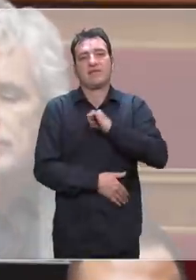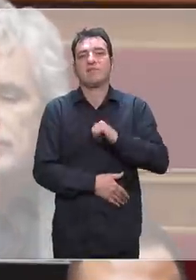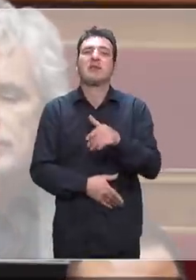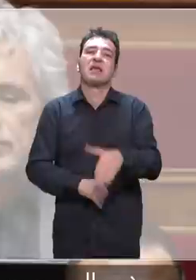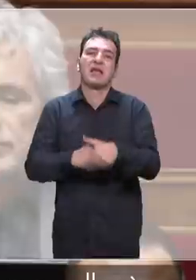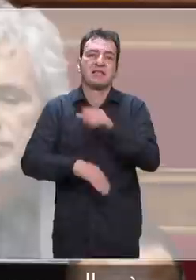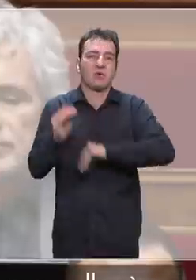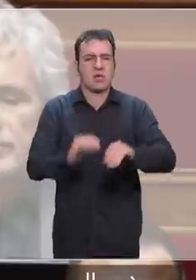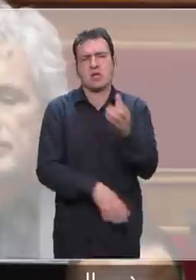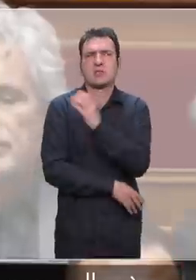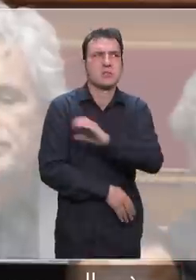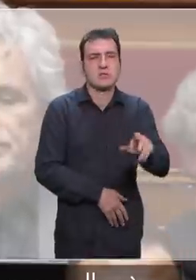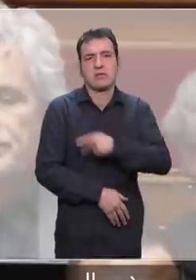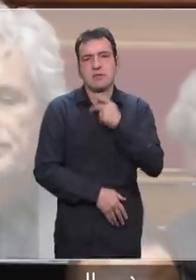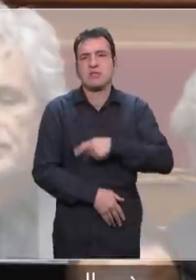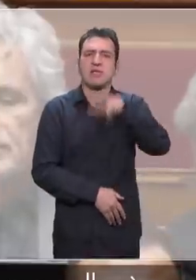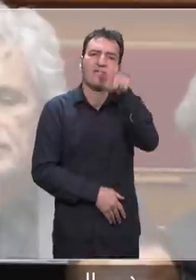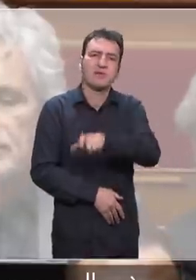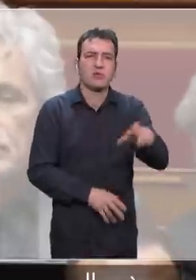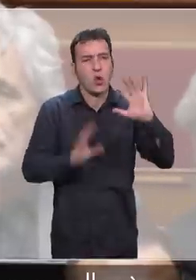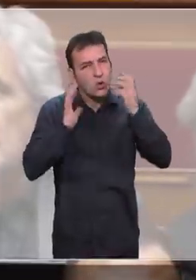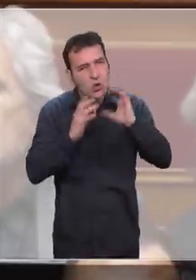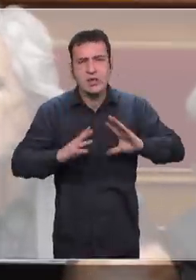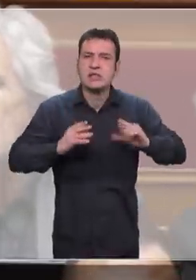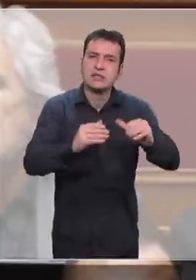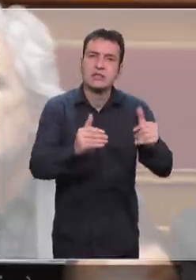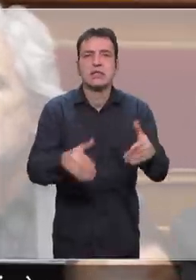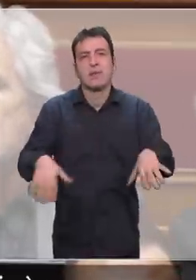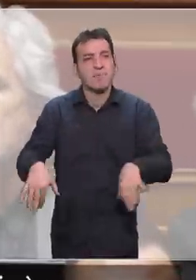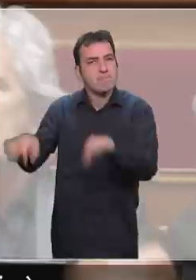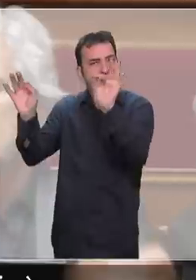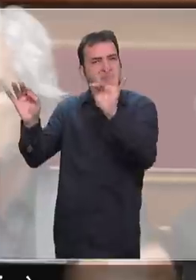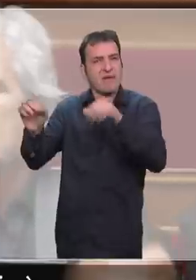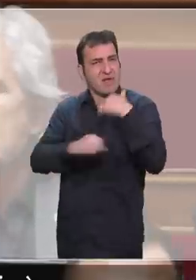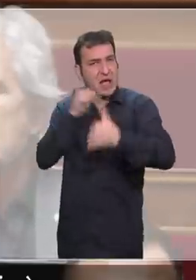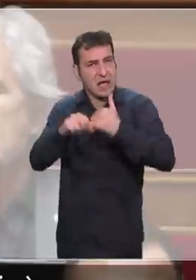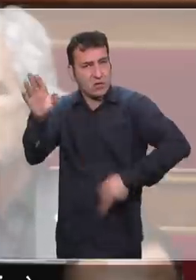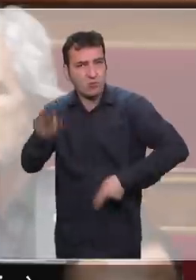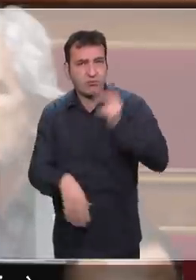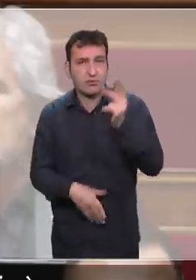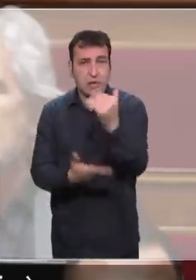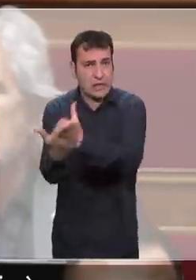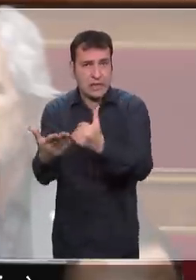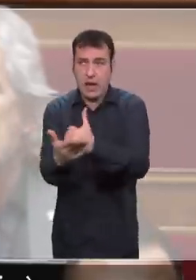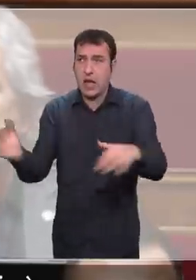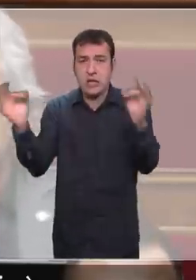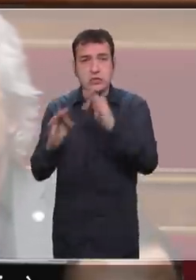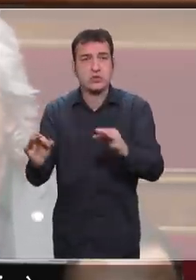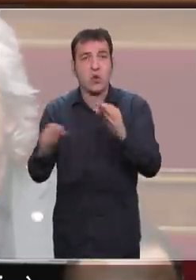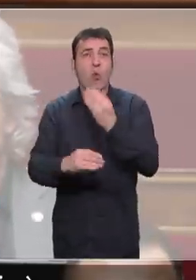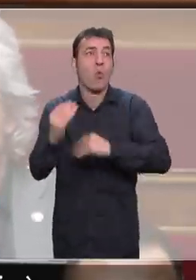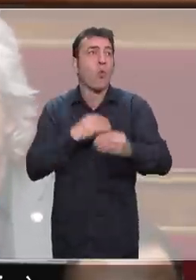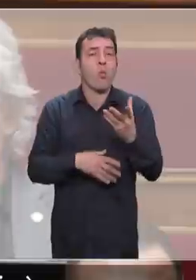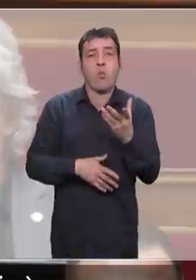des centaines de médecins, pharmaciens, orthophonistes, kinés sont suspendus depuis plus d'un an sans salaire ni